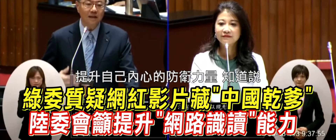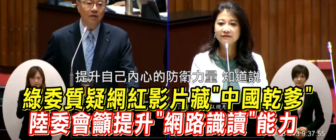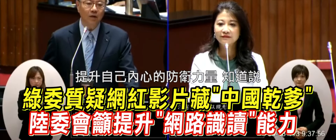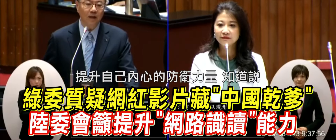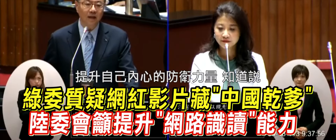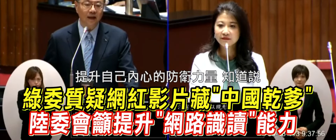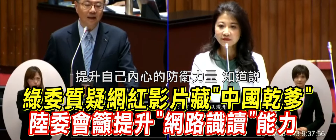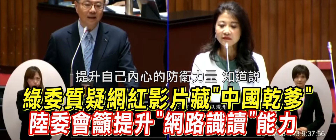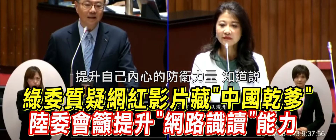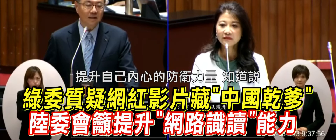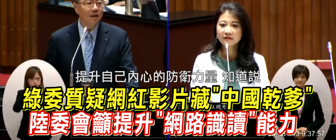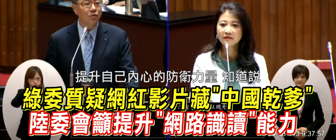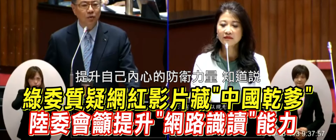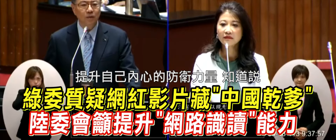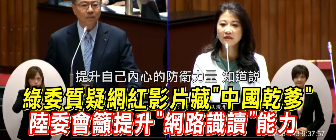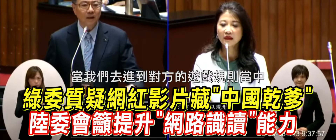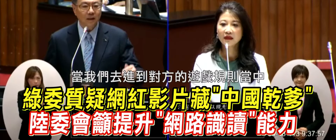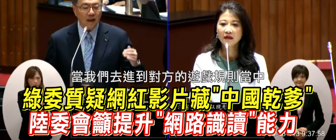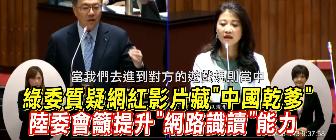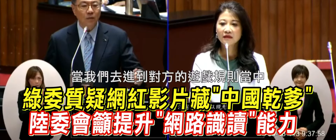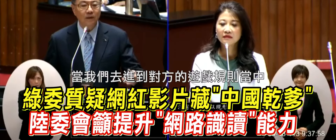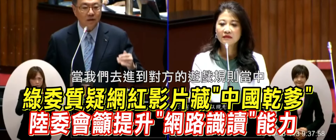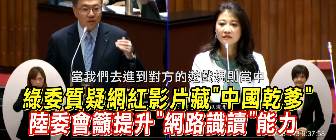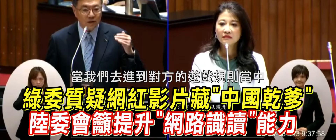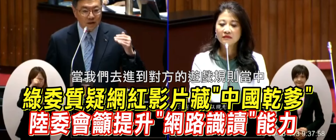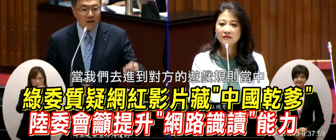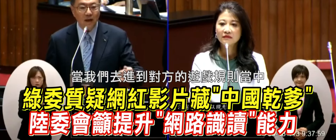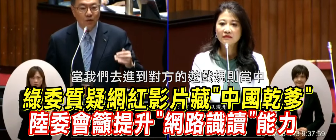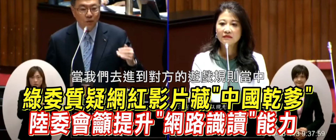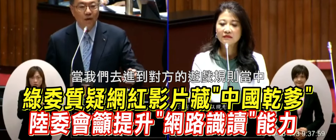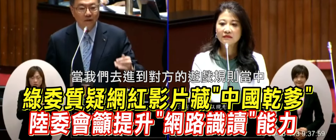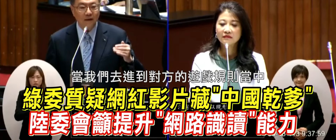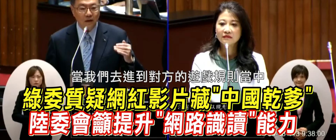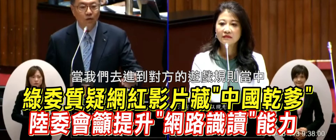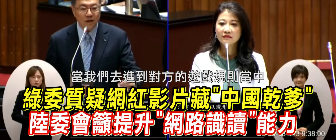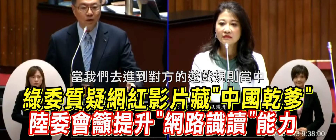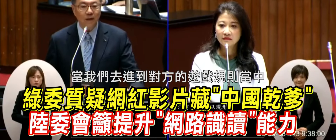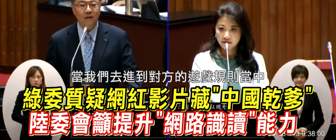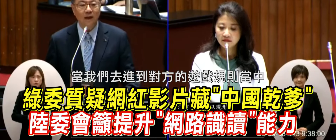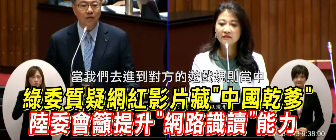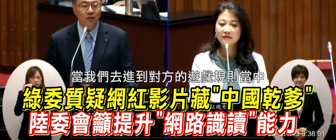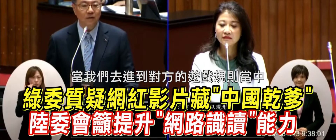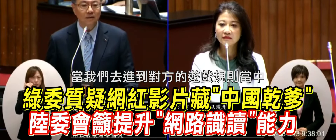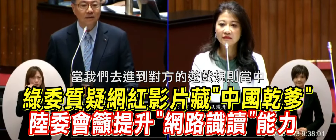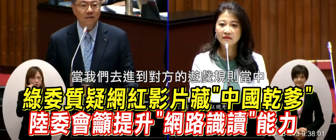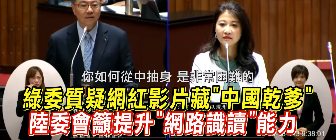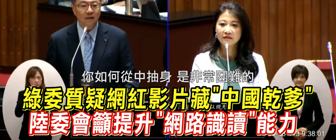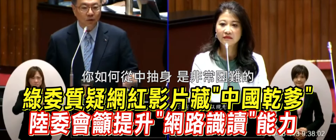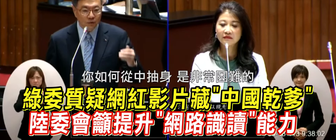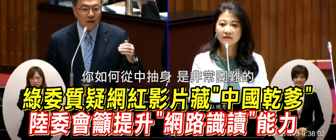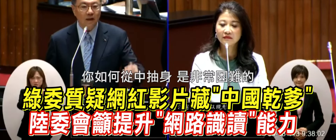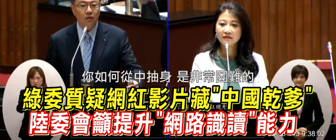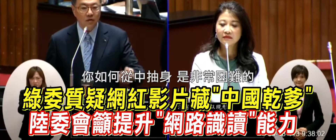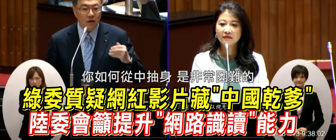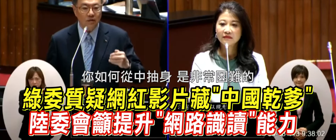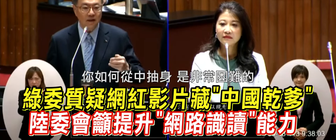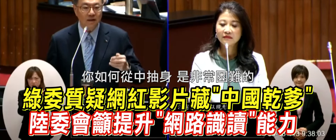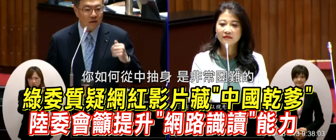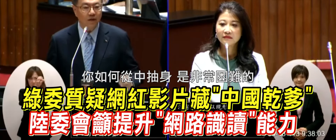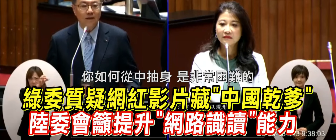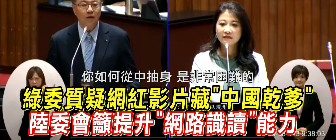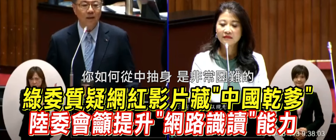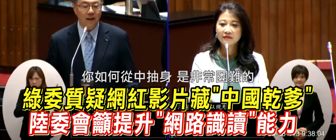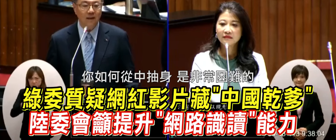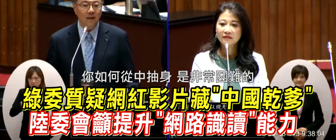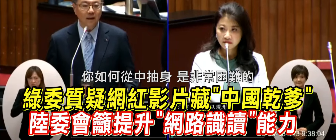己内心的防卫力量，知道说当我们去进到对方的游戏规则当中，你如何从抽